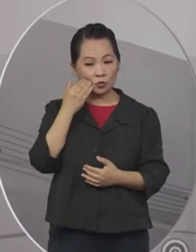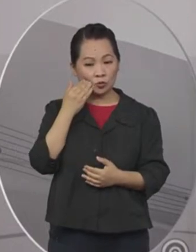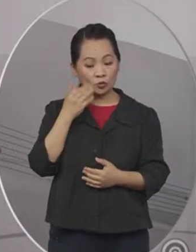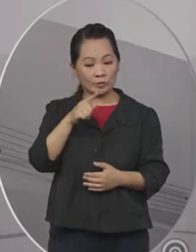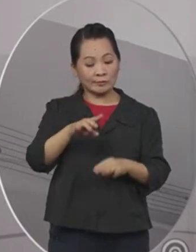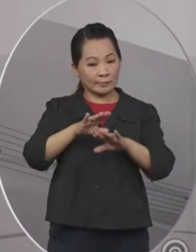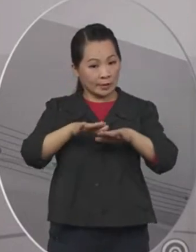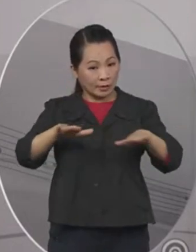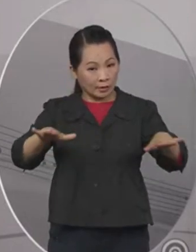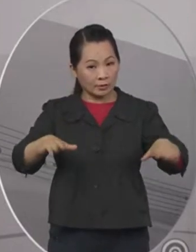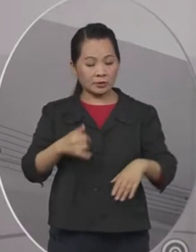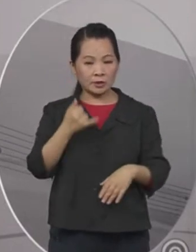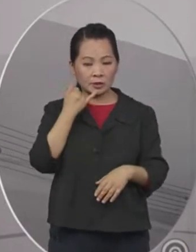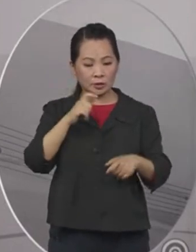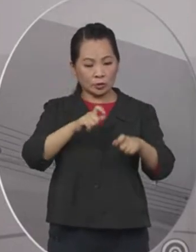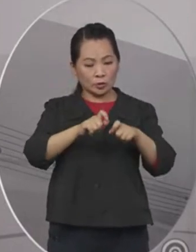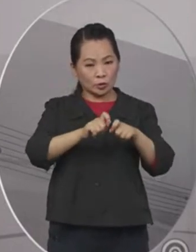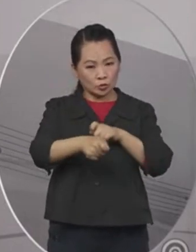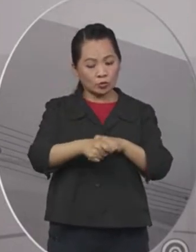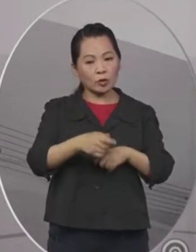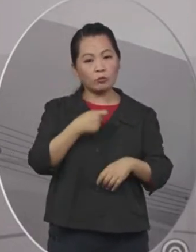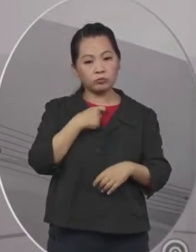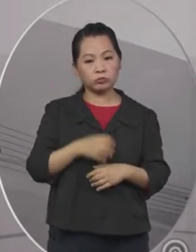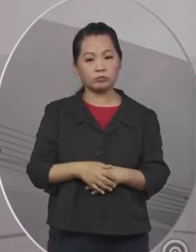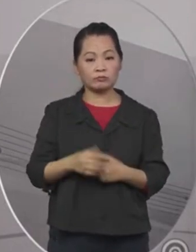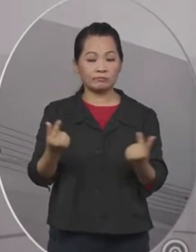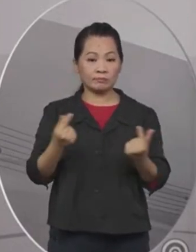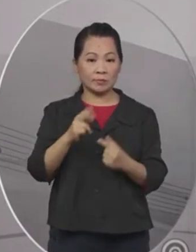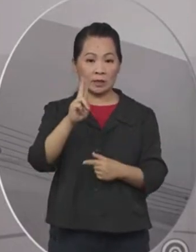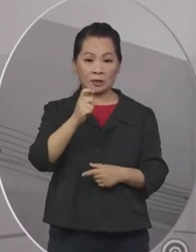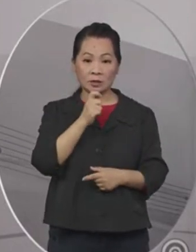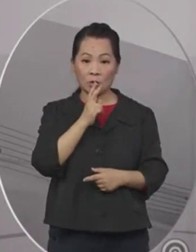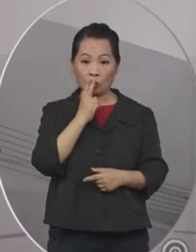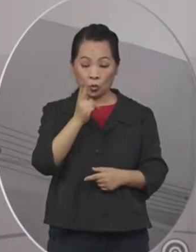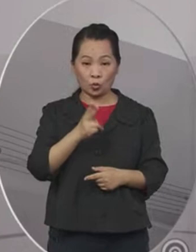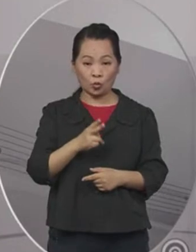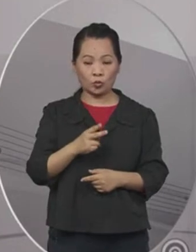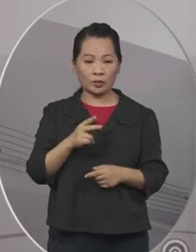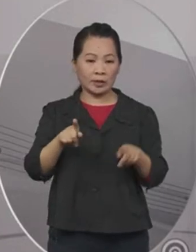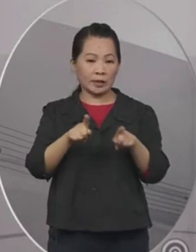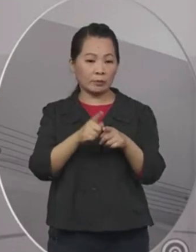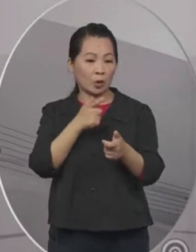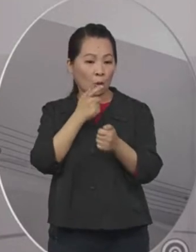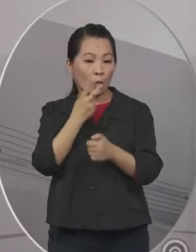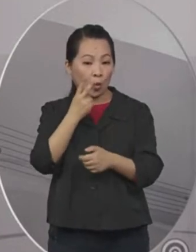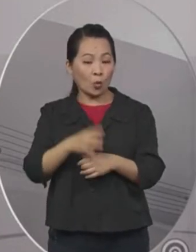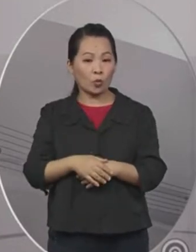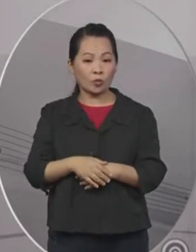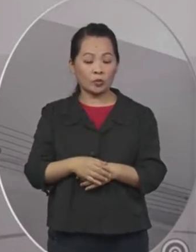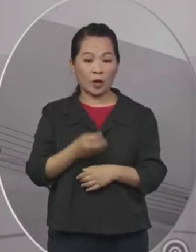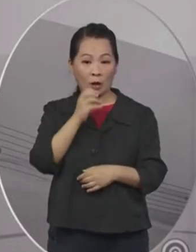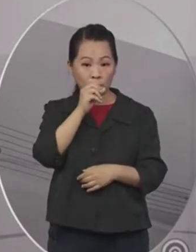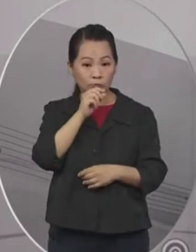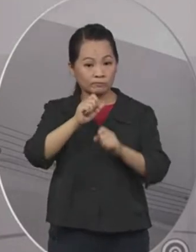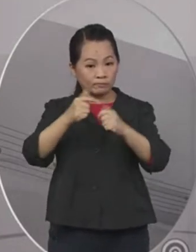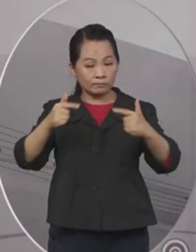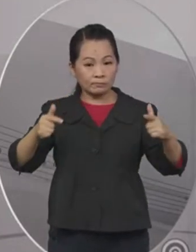品都应该抽税纳管，并且例如电子烟、加热烟以及无烟草口含烟，